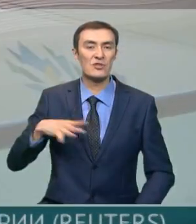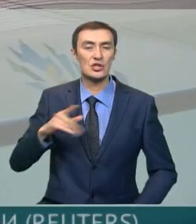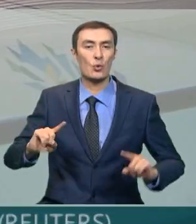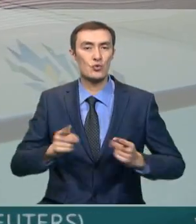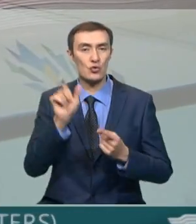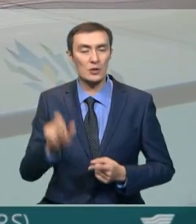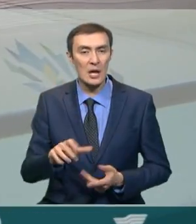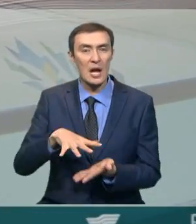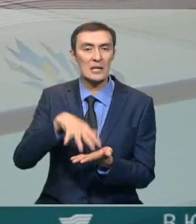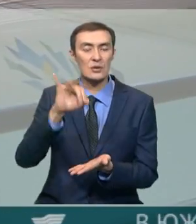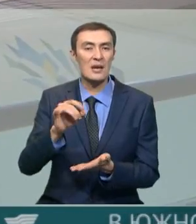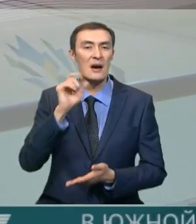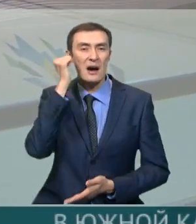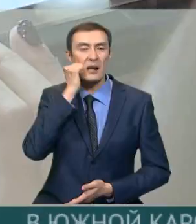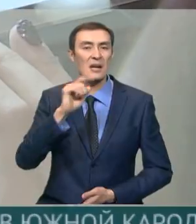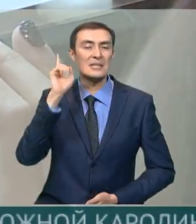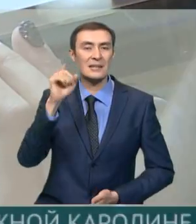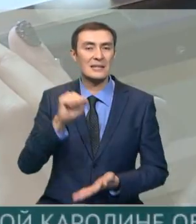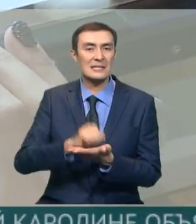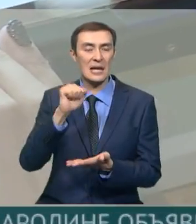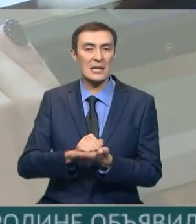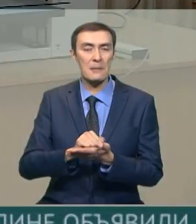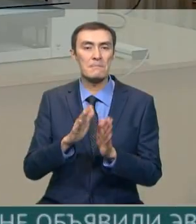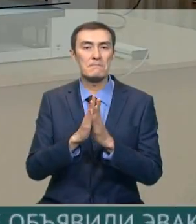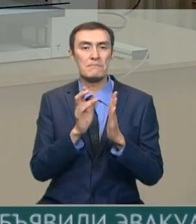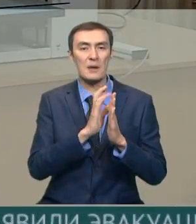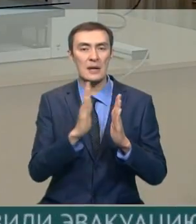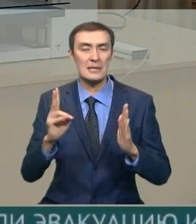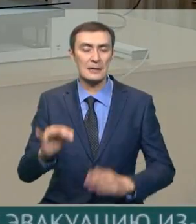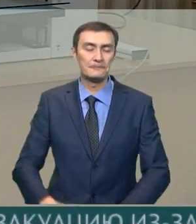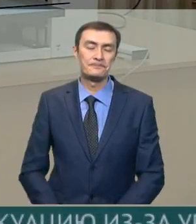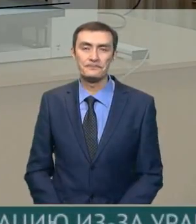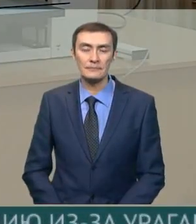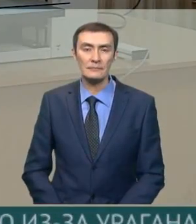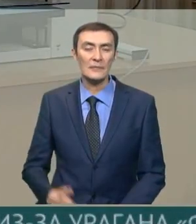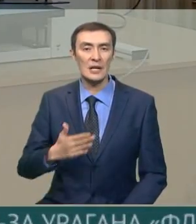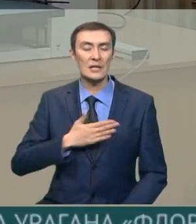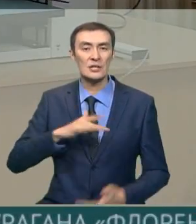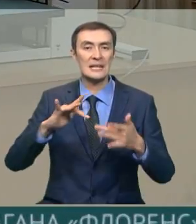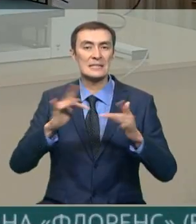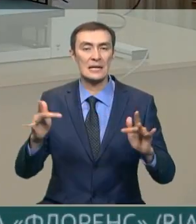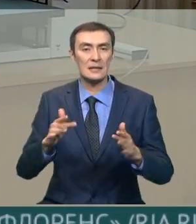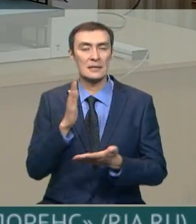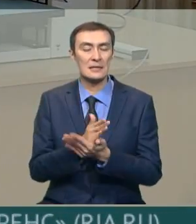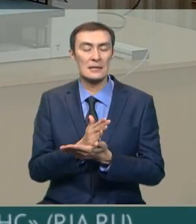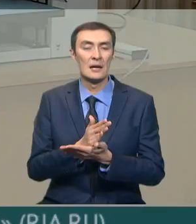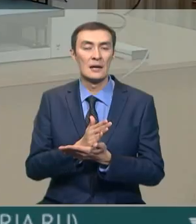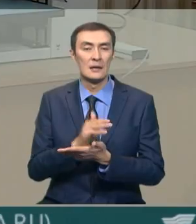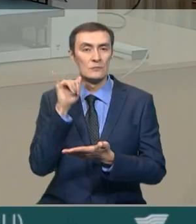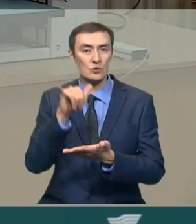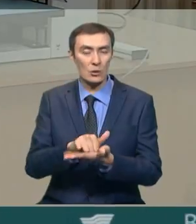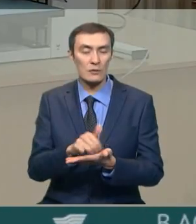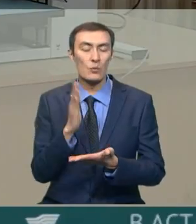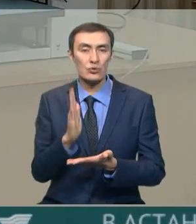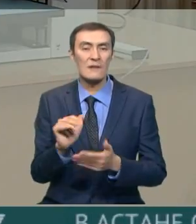Кроме того, отсканируют и раритетные издания библиотеки. Вот выставлено на сайте нашей ЦБС, вот, где будет